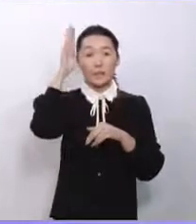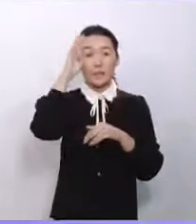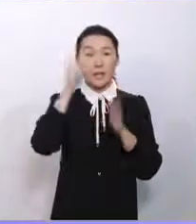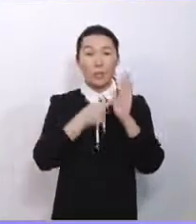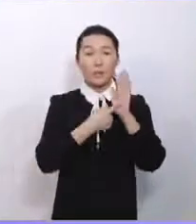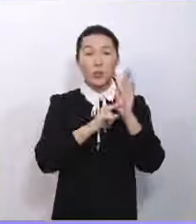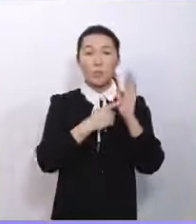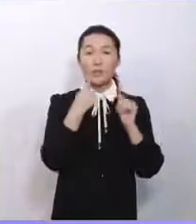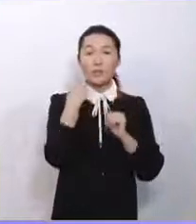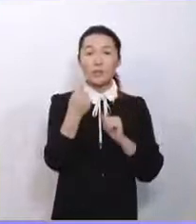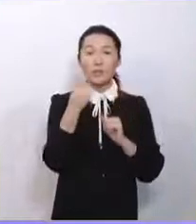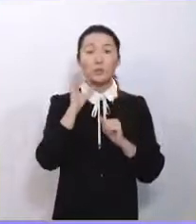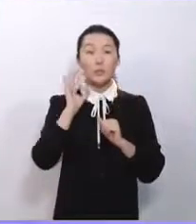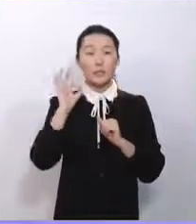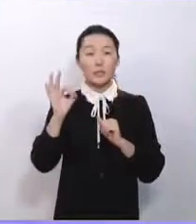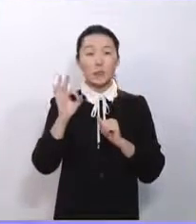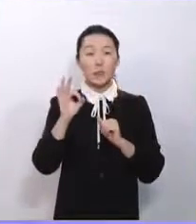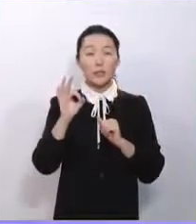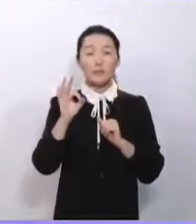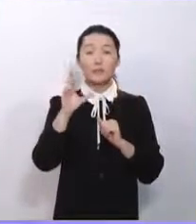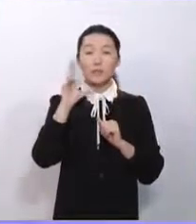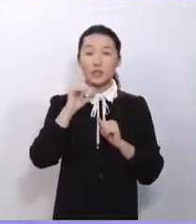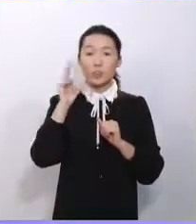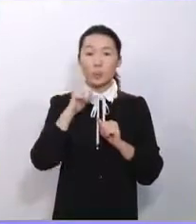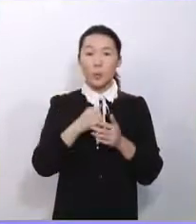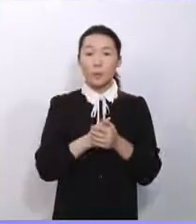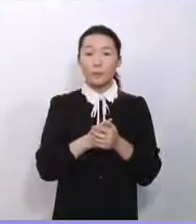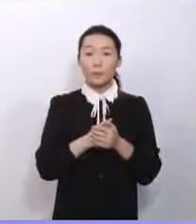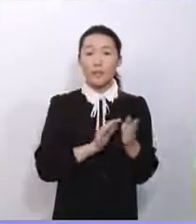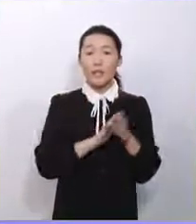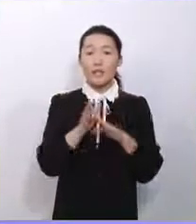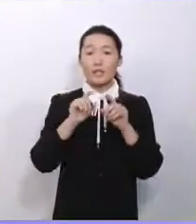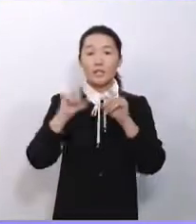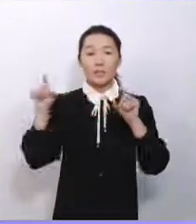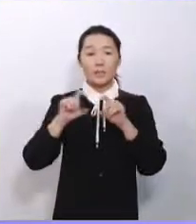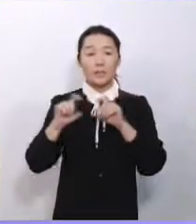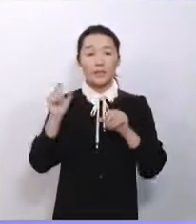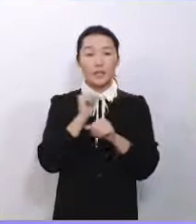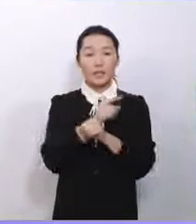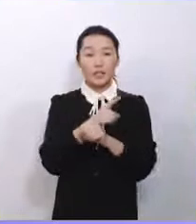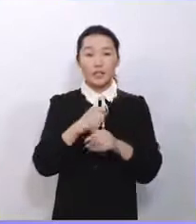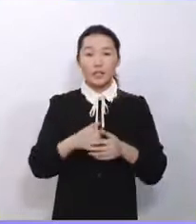умножать единицу и нуль на любое число, решать примеры и задачи.